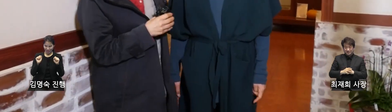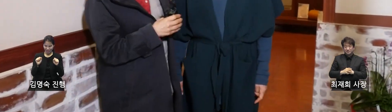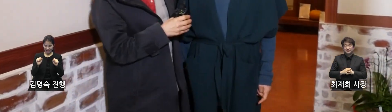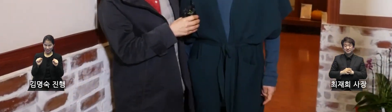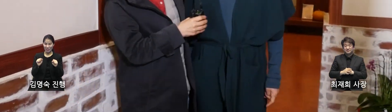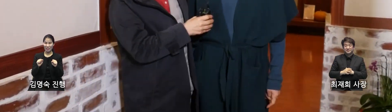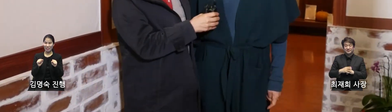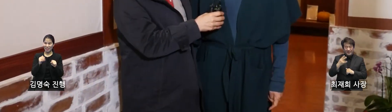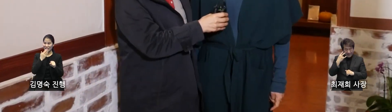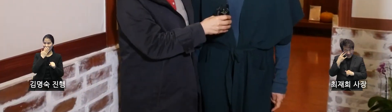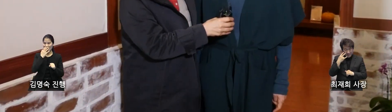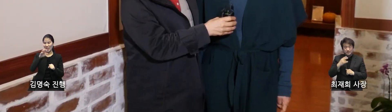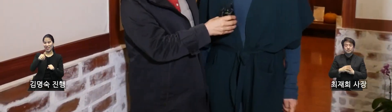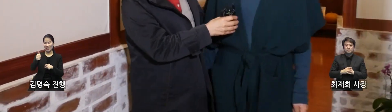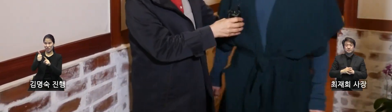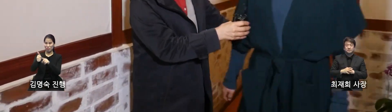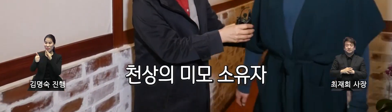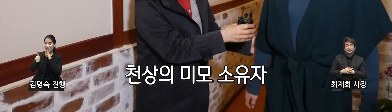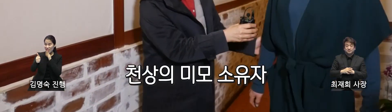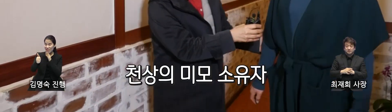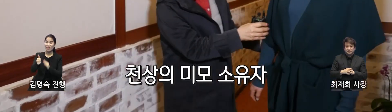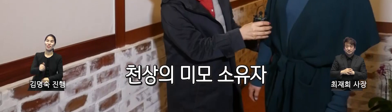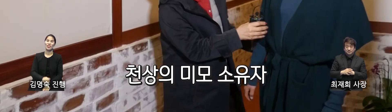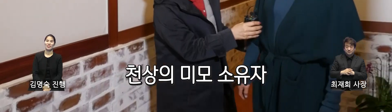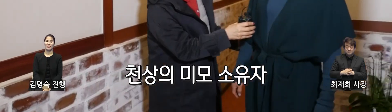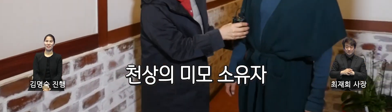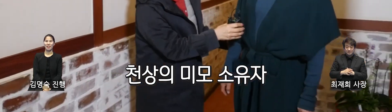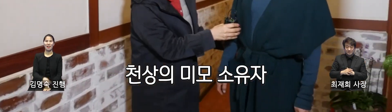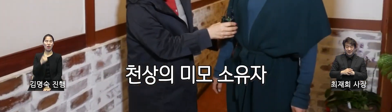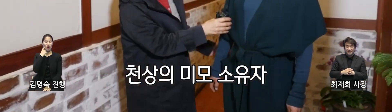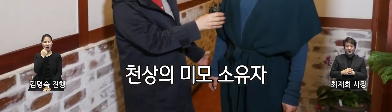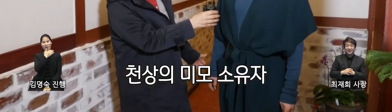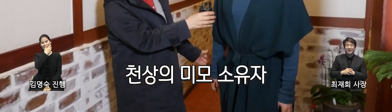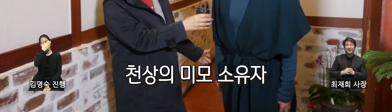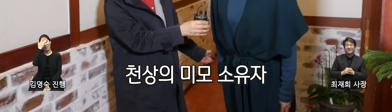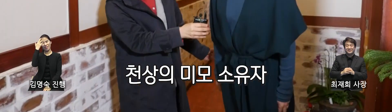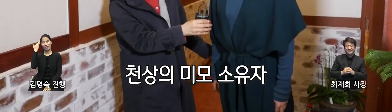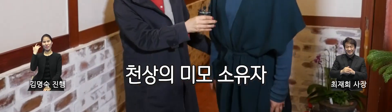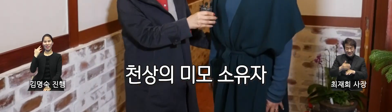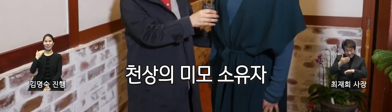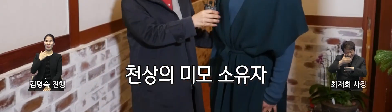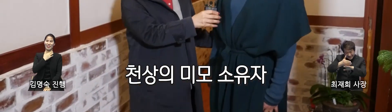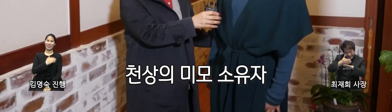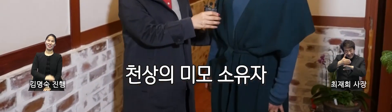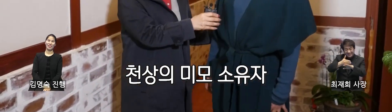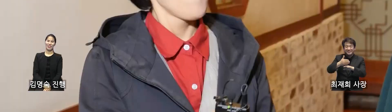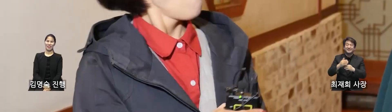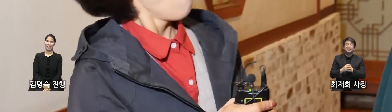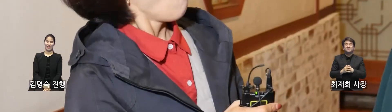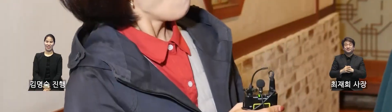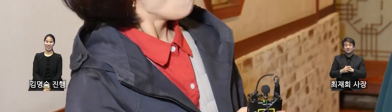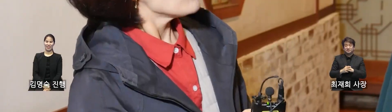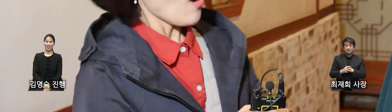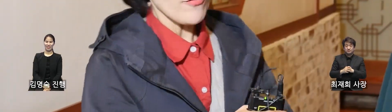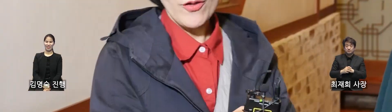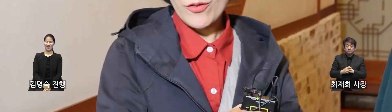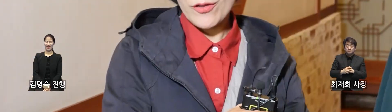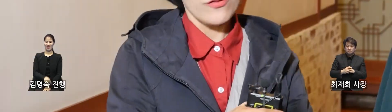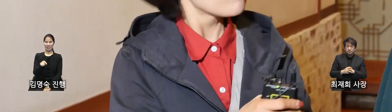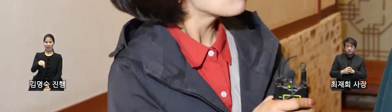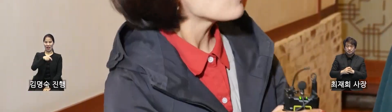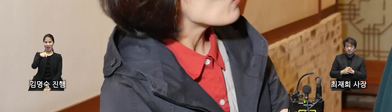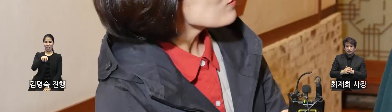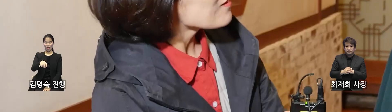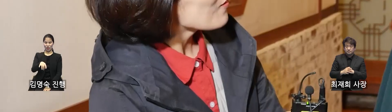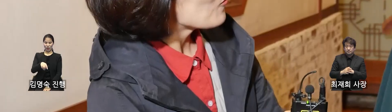선생님이세요 웨어 그러지 거나 음 너무 아름다우세요 오토가 생겨야 뭐 이 안이 이렇게